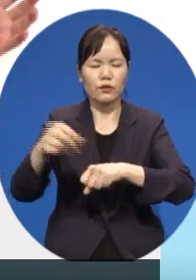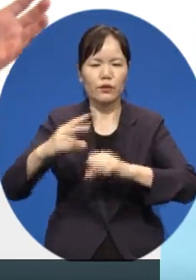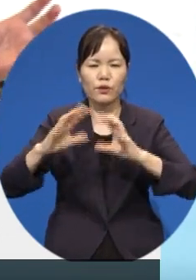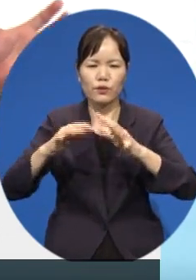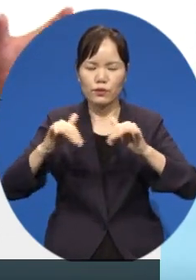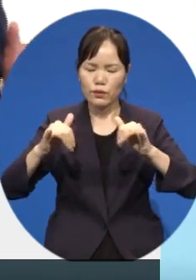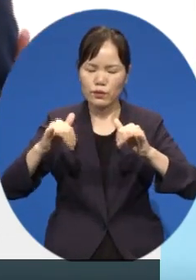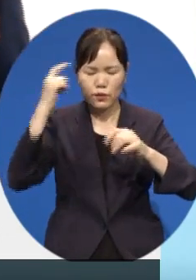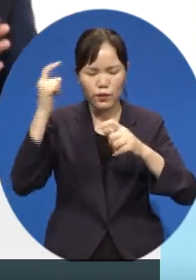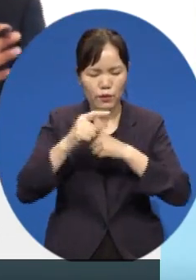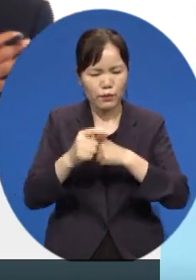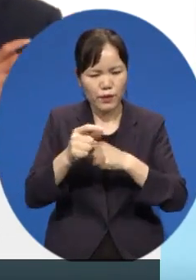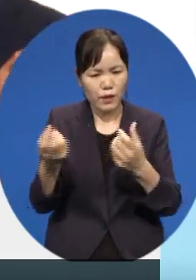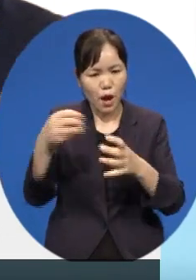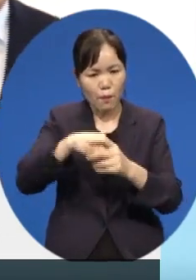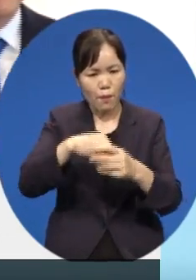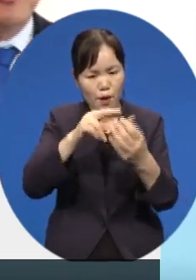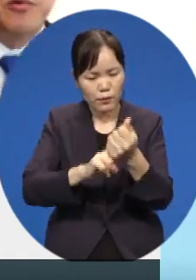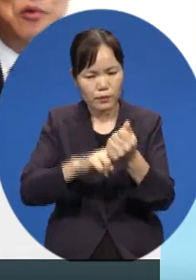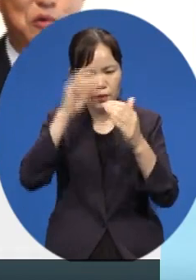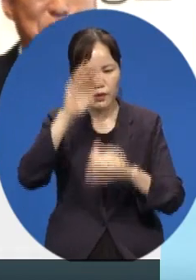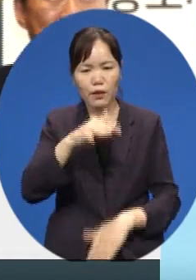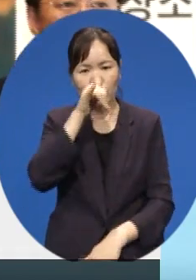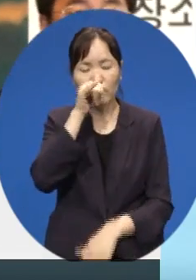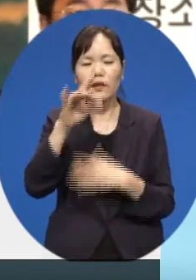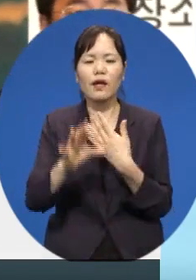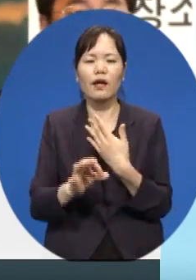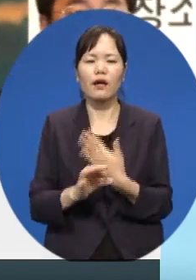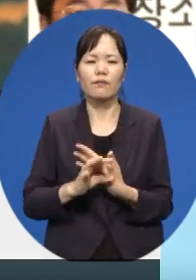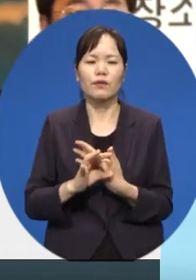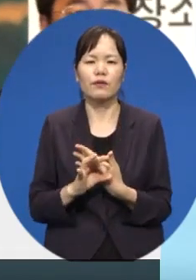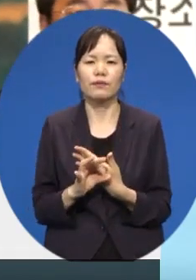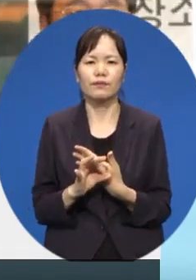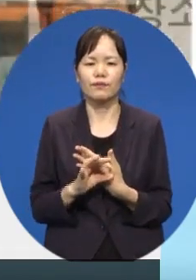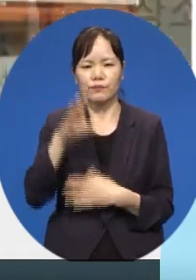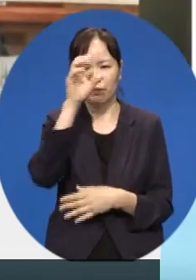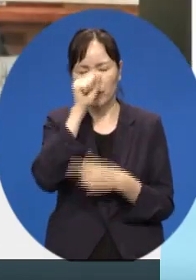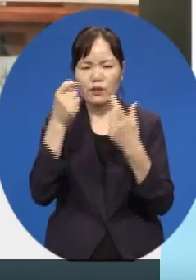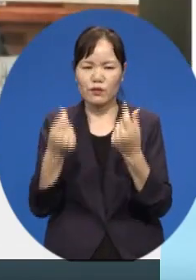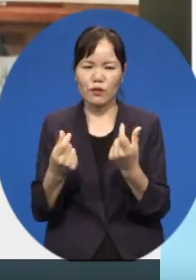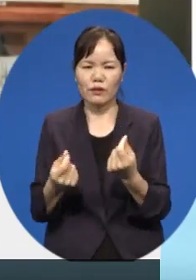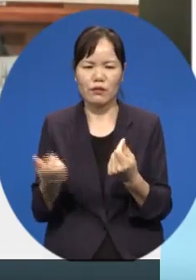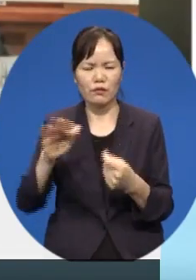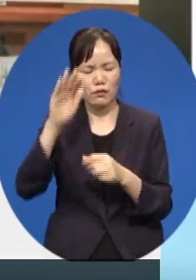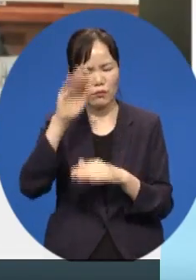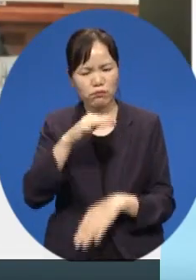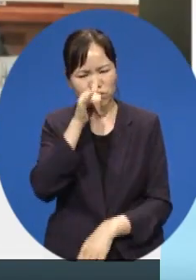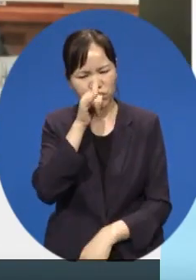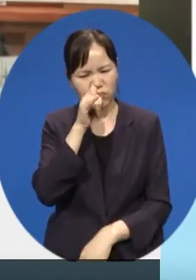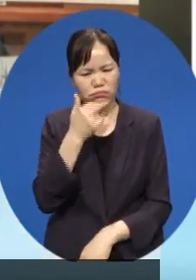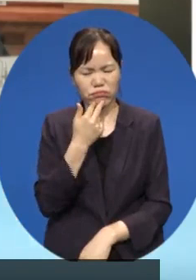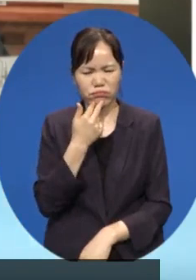정책적 고민들이 좀 숨어 있었던 그런 내용들이 있다면 좀 뭐 좋지 않을까 하는데 과연 그런 내용이 있을까